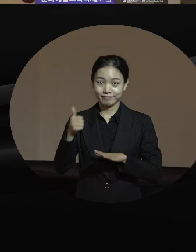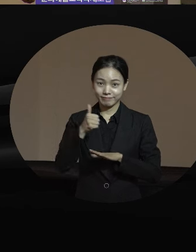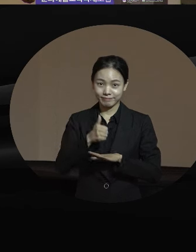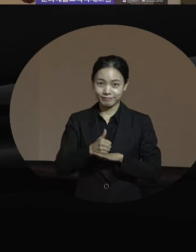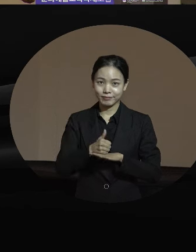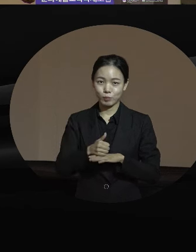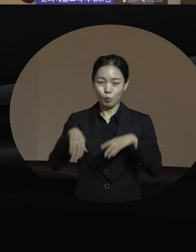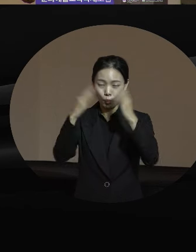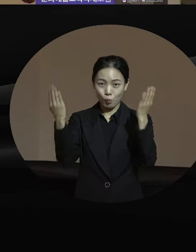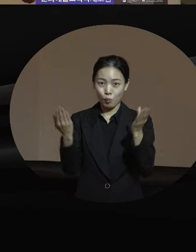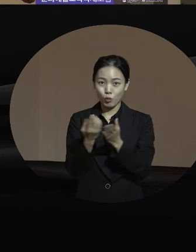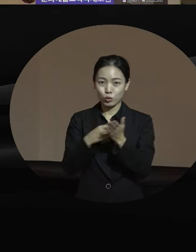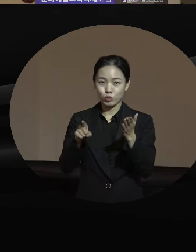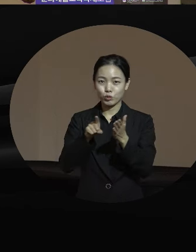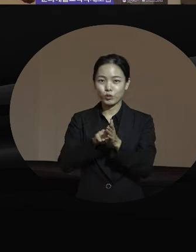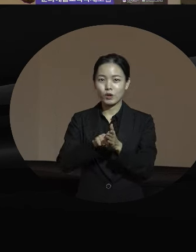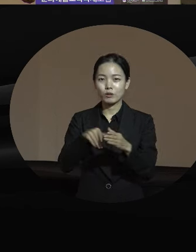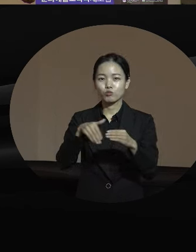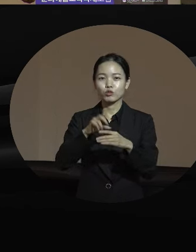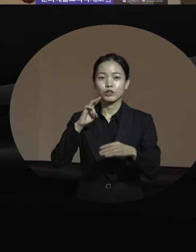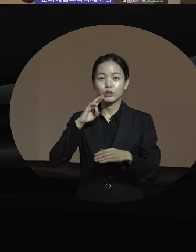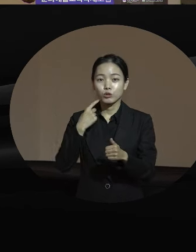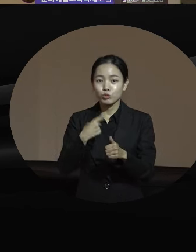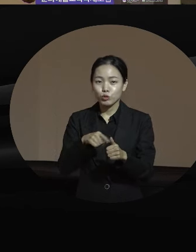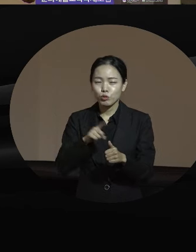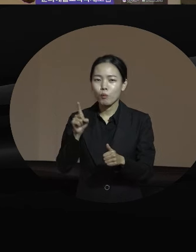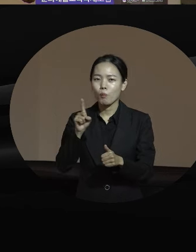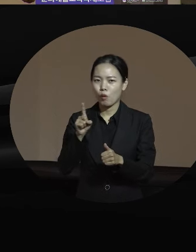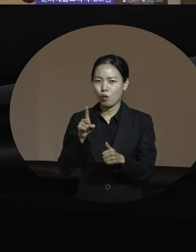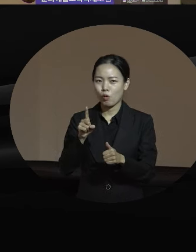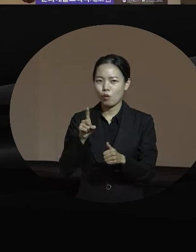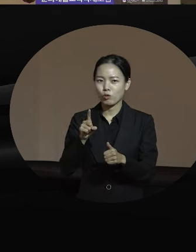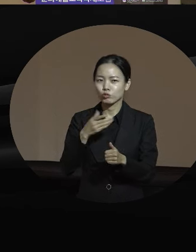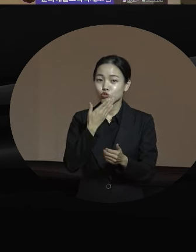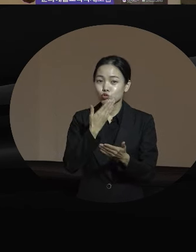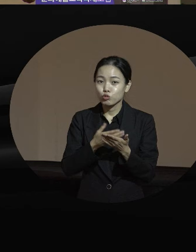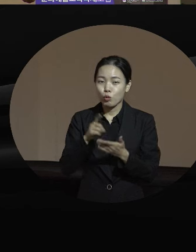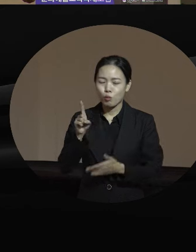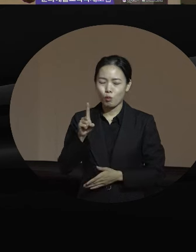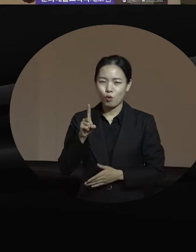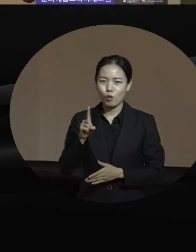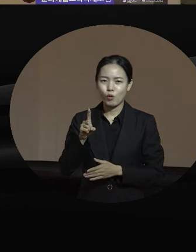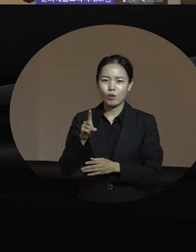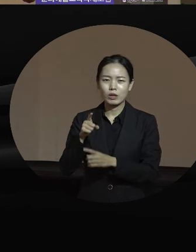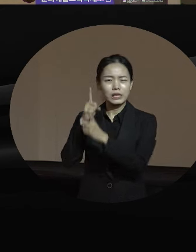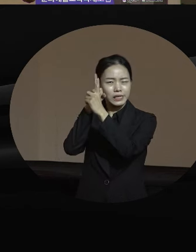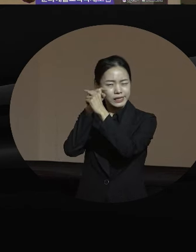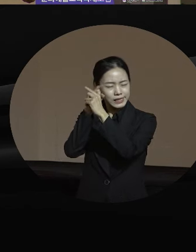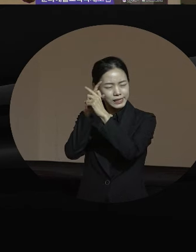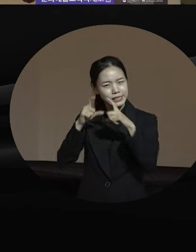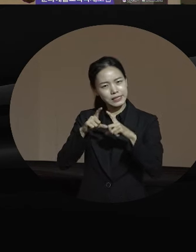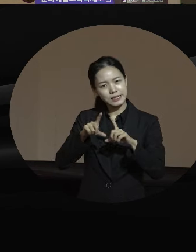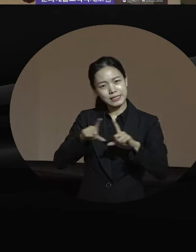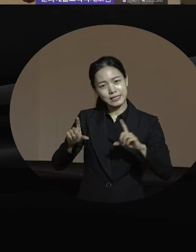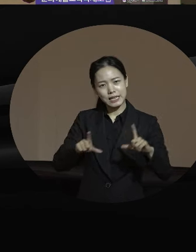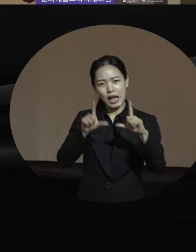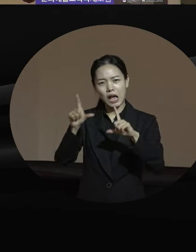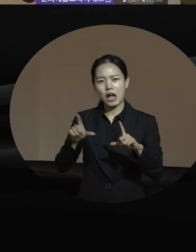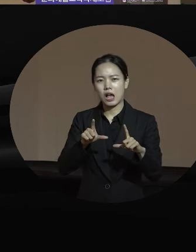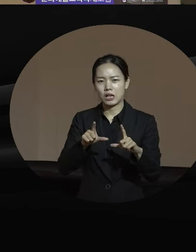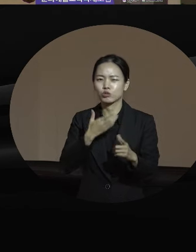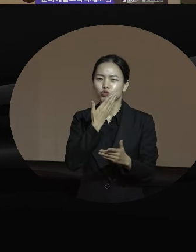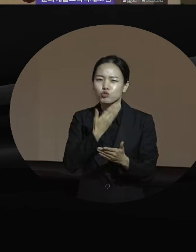마지막으로 모두를 위한 문화예술 교육은 일상의 문화예술 교육이 되어야 합니다. 이를 위해서는 취약계층 위주에서 일반